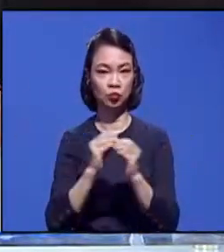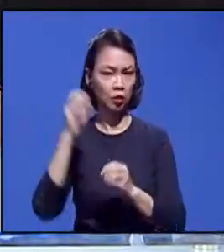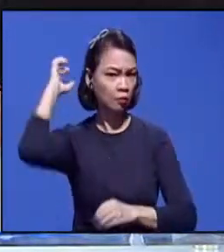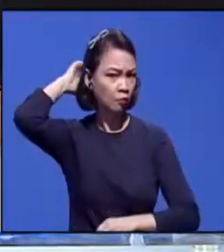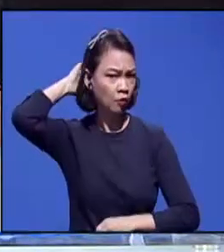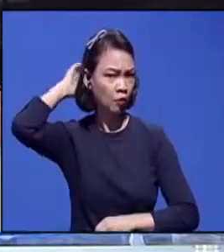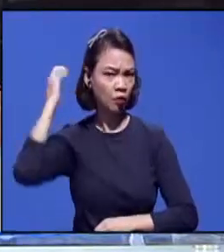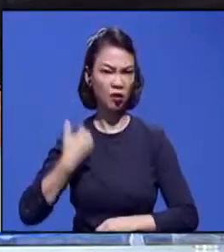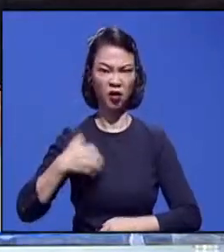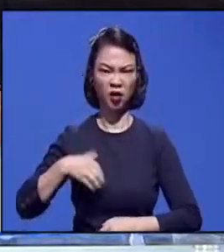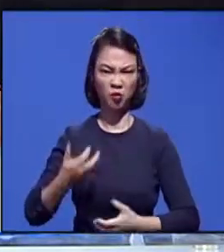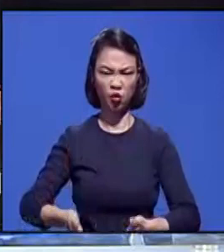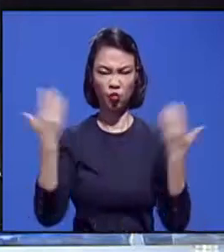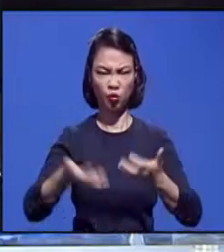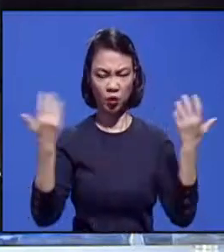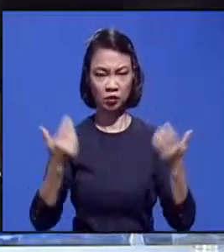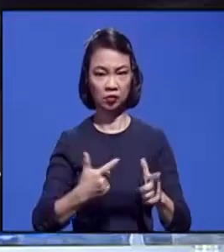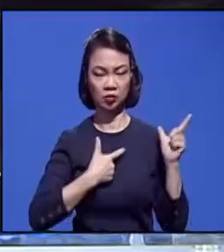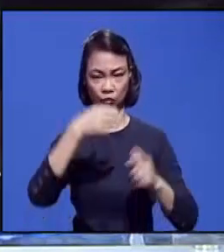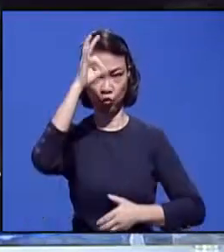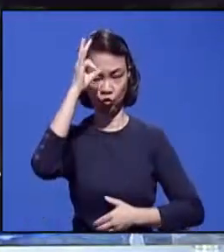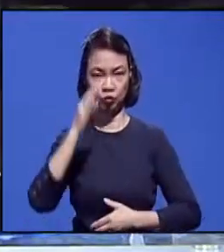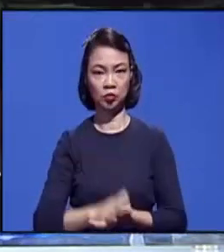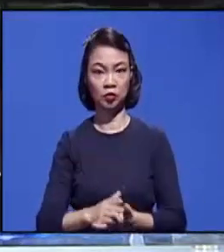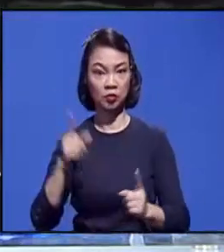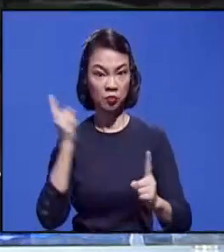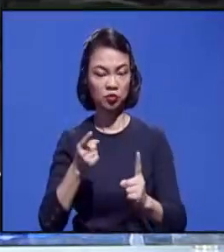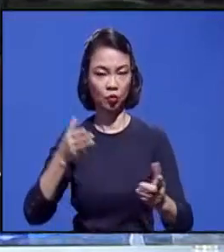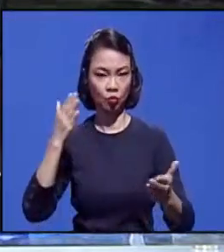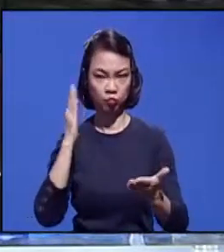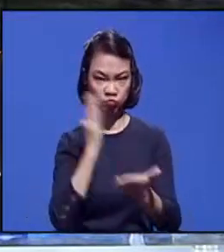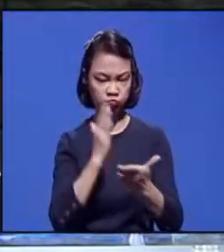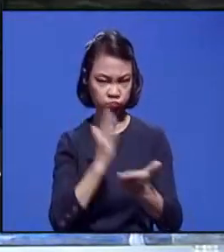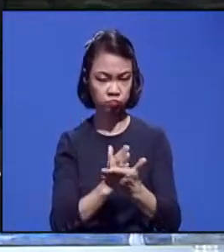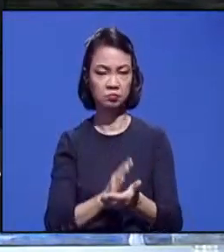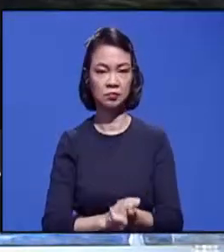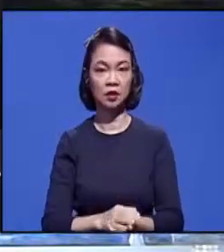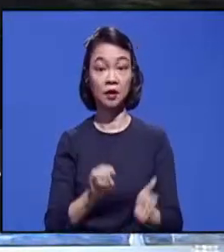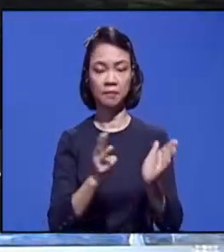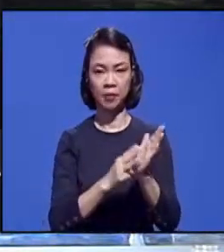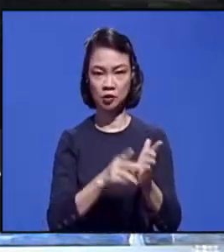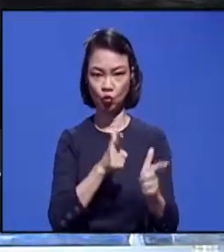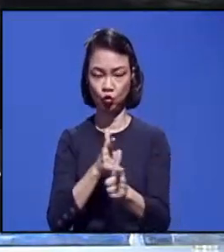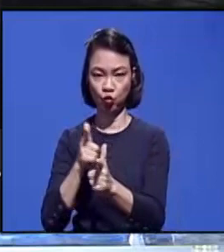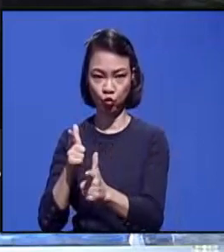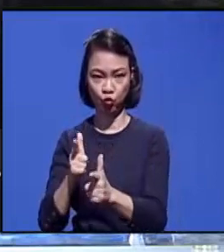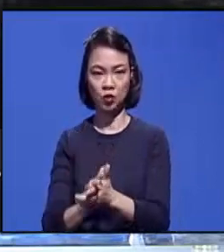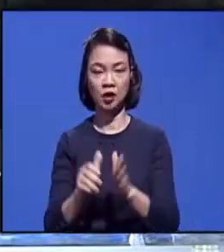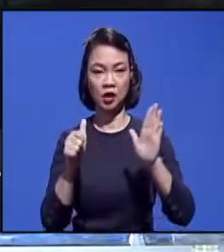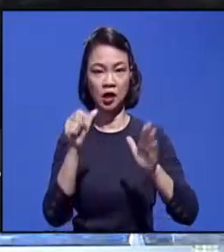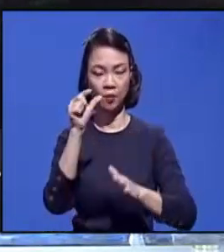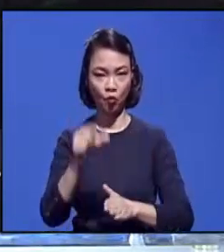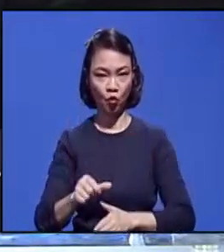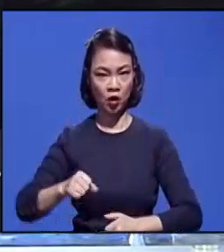hingga polisi dan personil TNI terpaksa bertindak tegas. Massa meminta kasus penembakan yang menyebabkan 6 anggota Laskar FPI